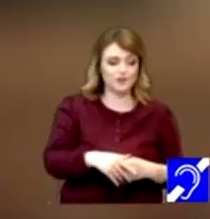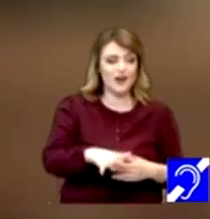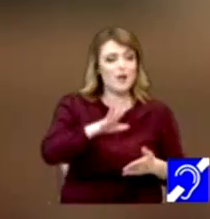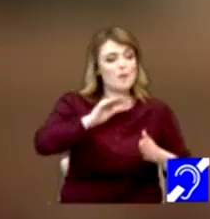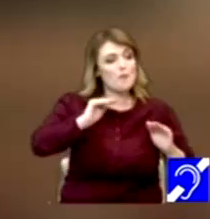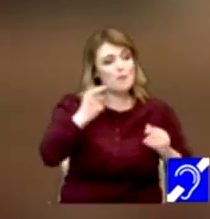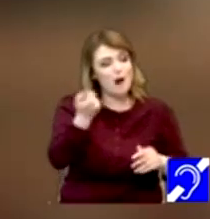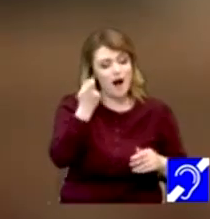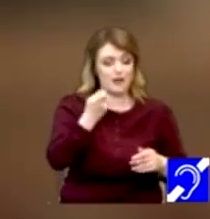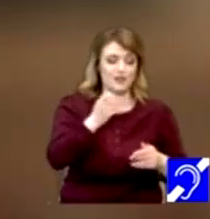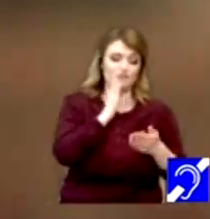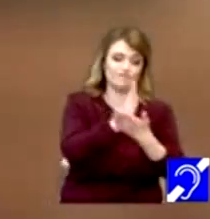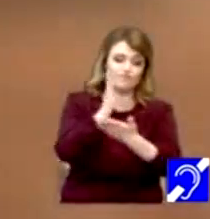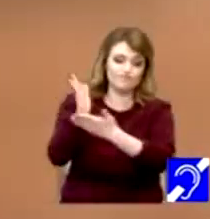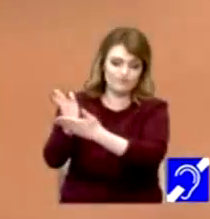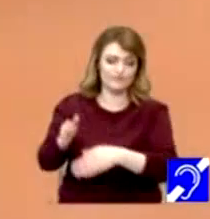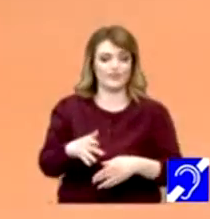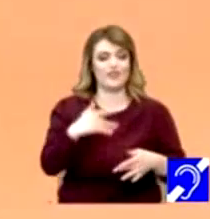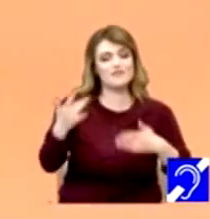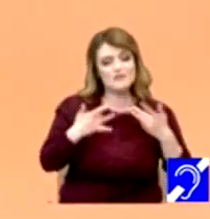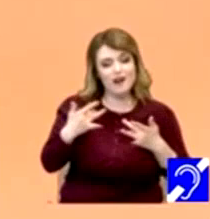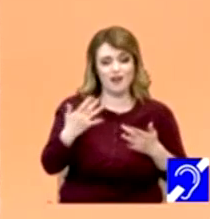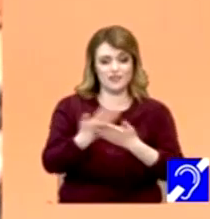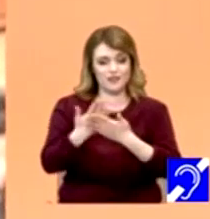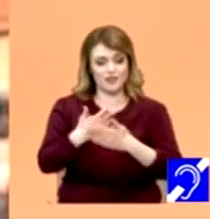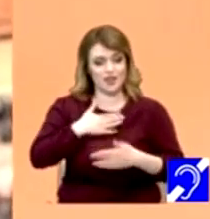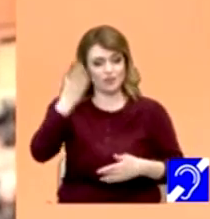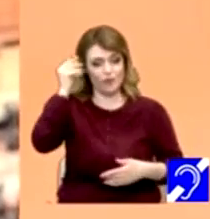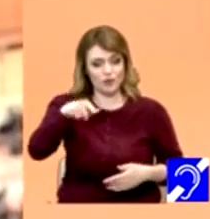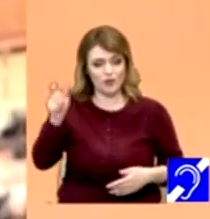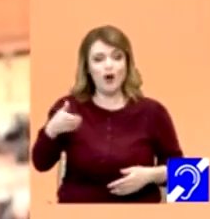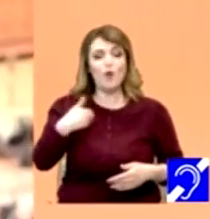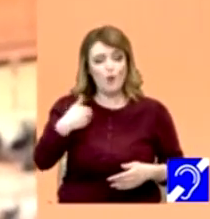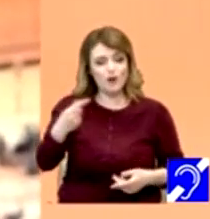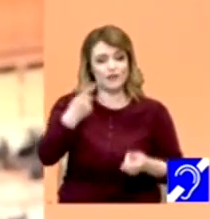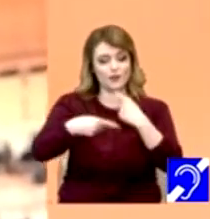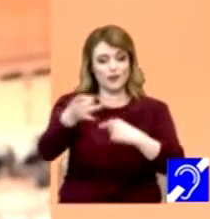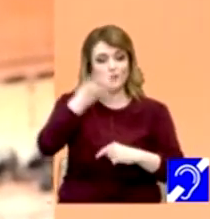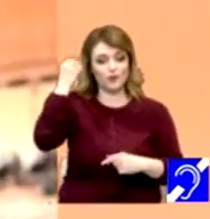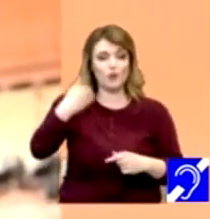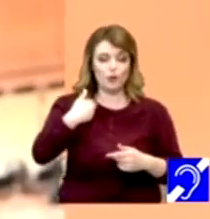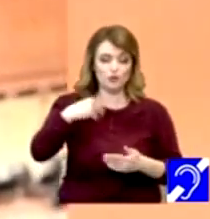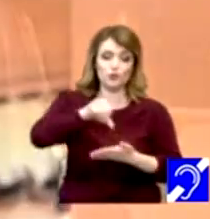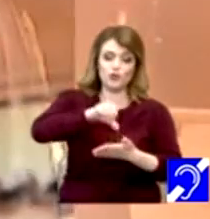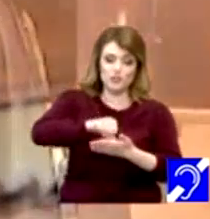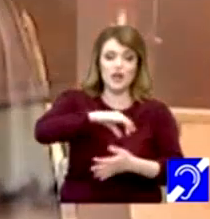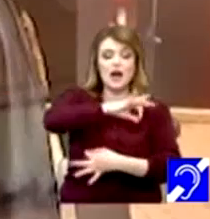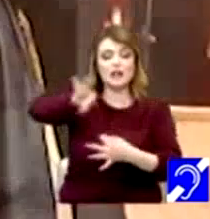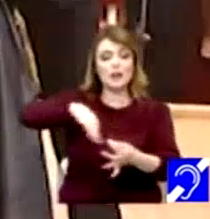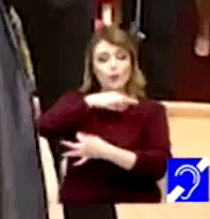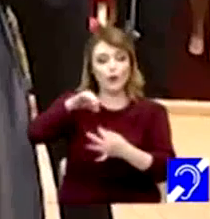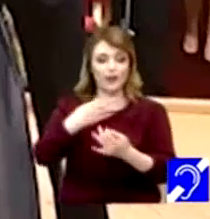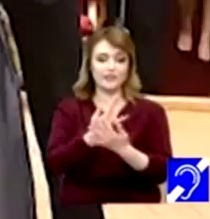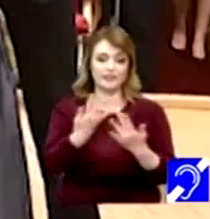experiență, Andrieș Cigulea vrea să revină în Republica Moldova. Dorește să participe la numeroase proiecte culturale și să contribuie